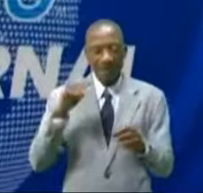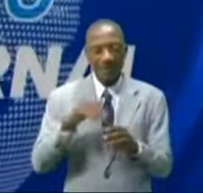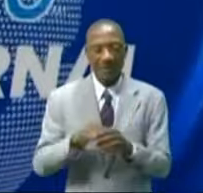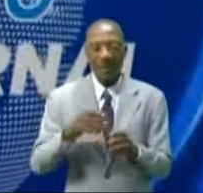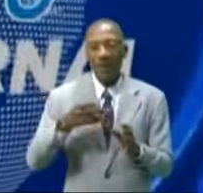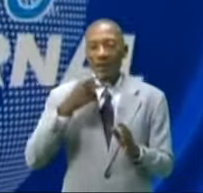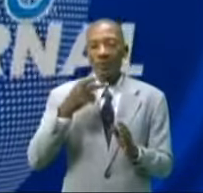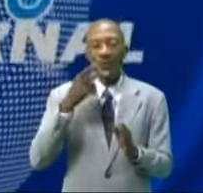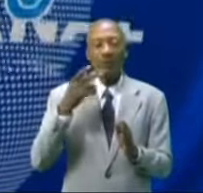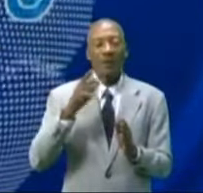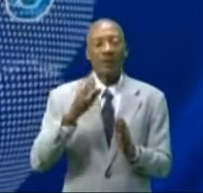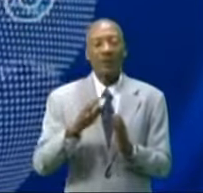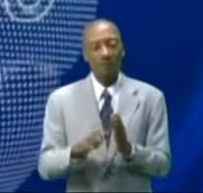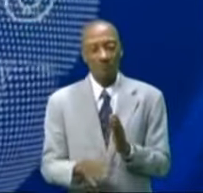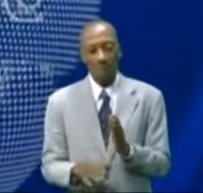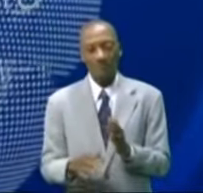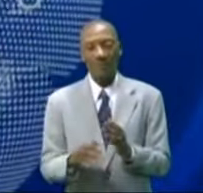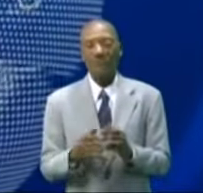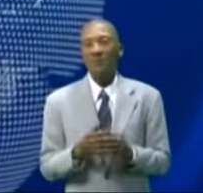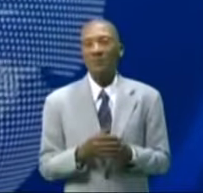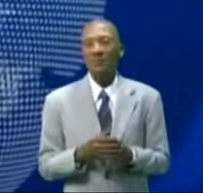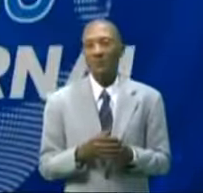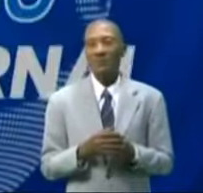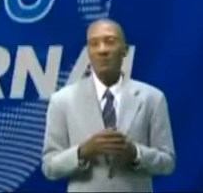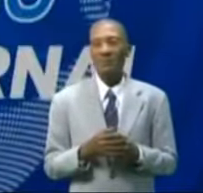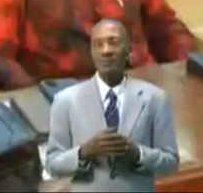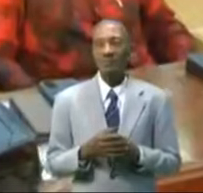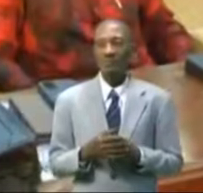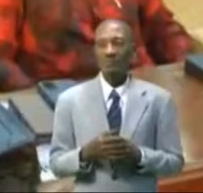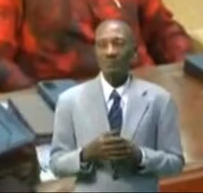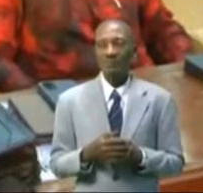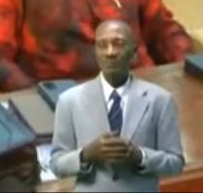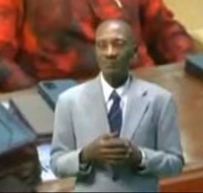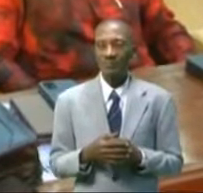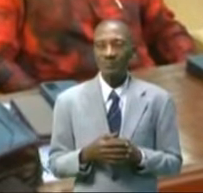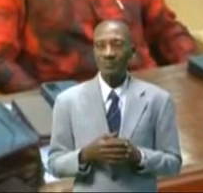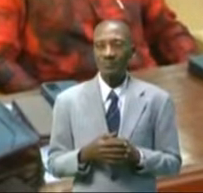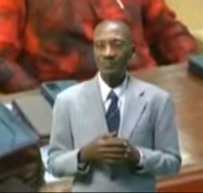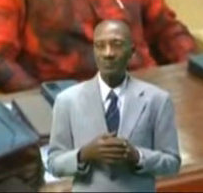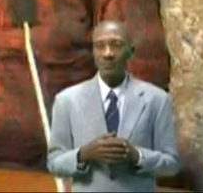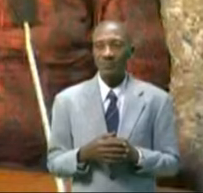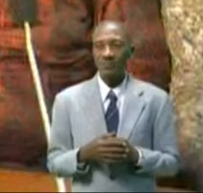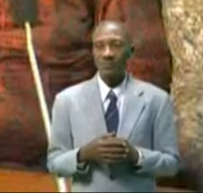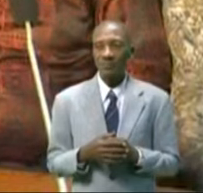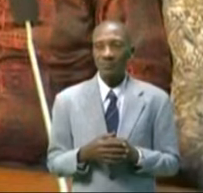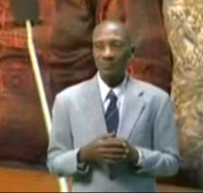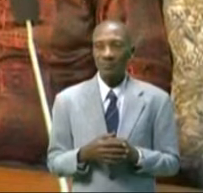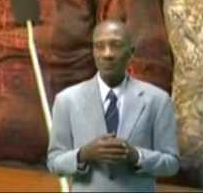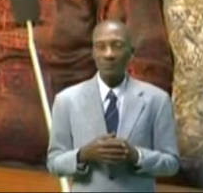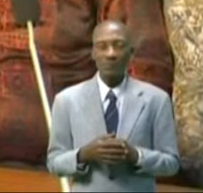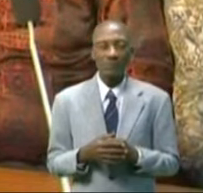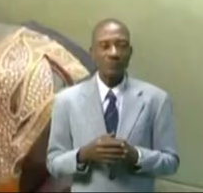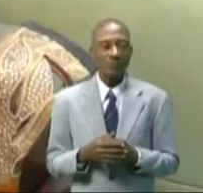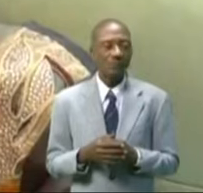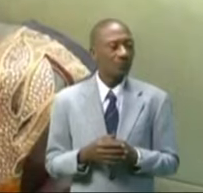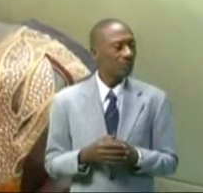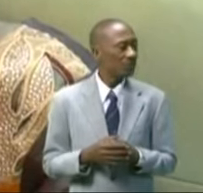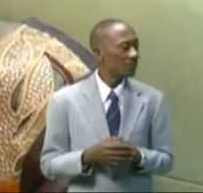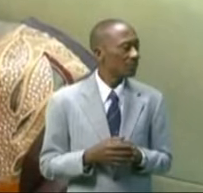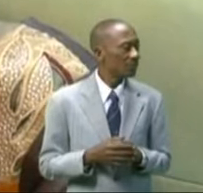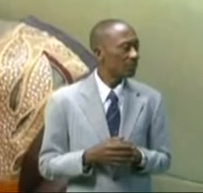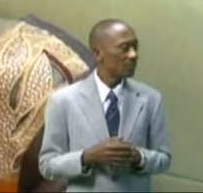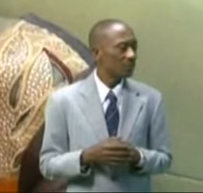Sylvie Moembo, Bernard Bodo et Guy Kitoko Aloma. Après plusieurs mois de suspense, la fumée blanche